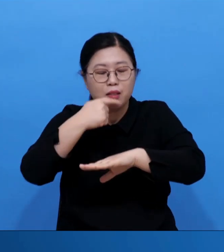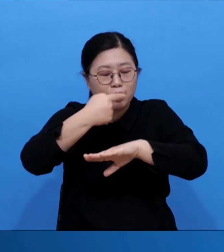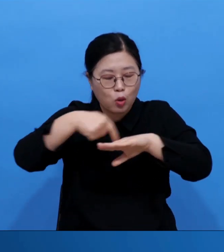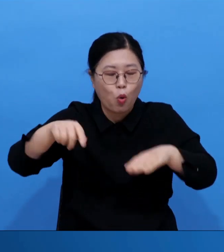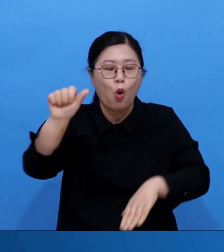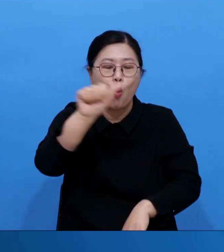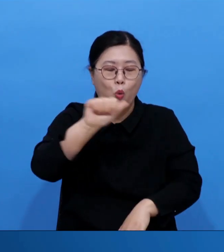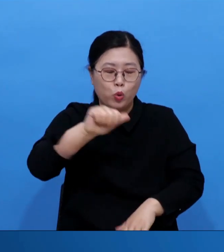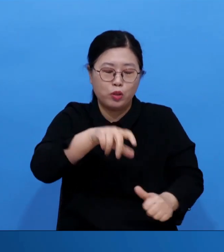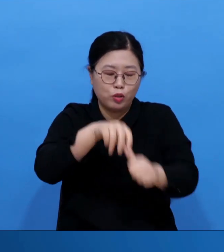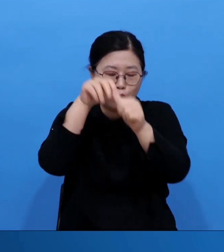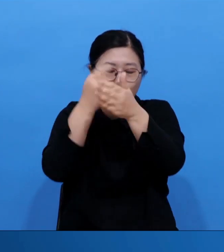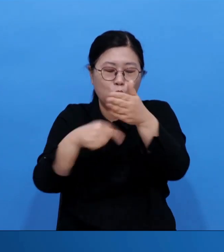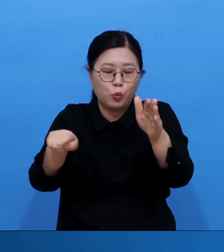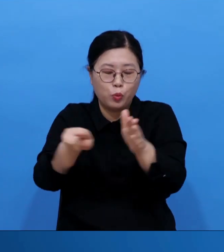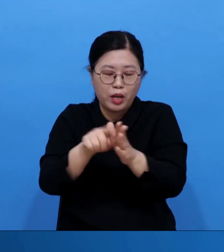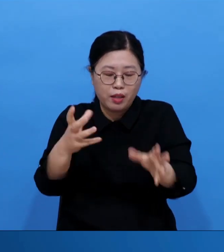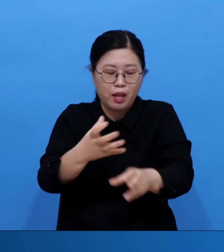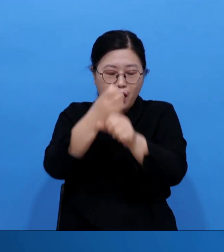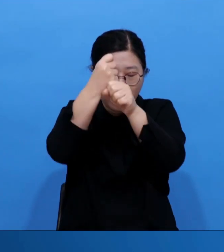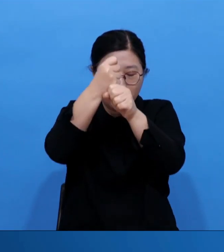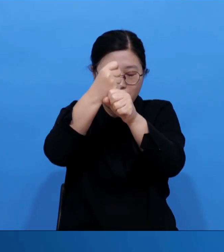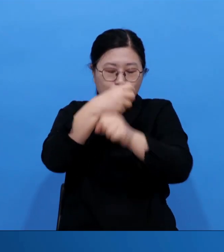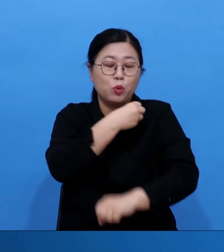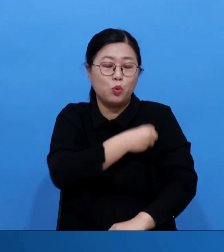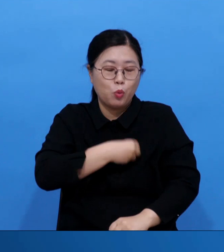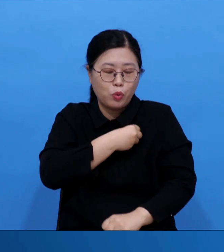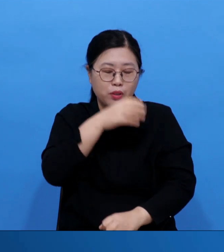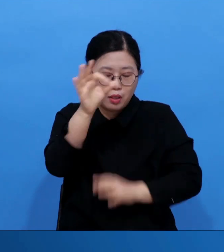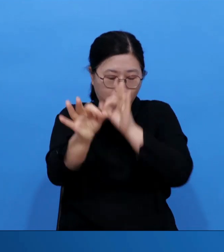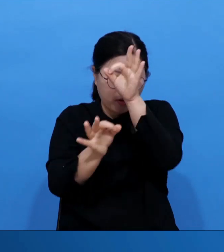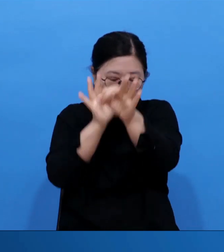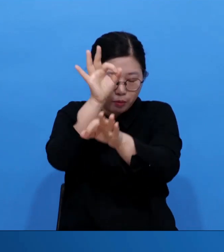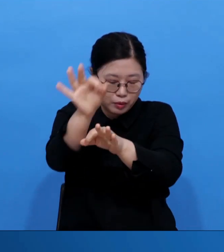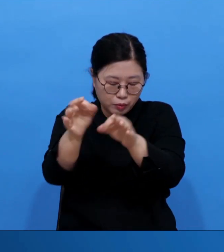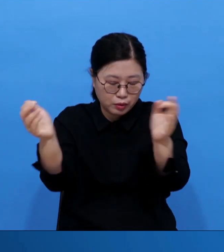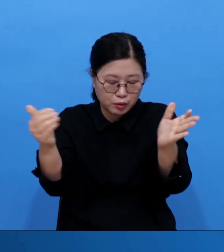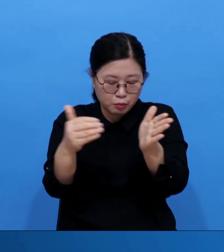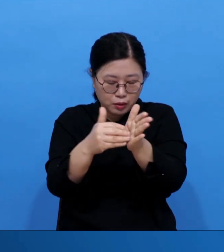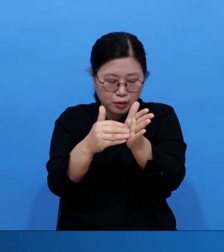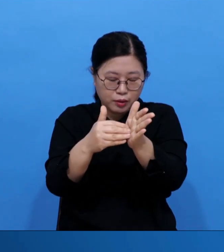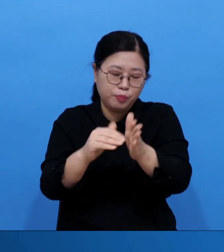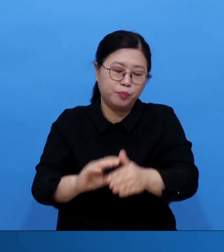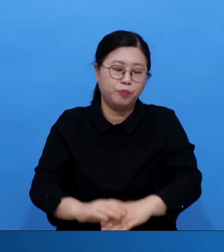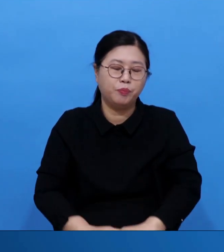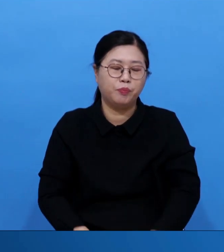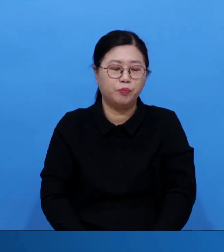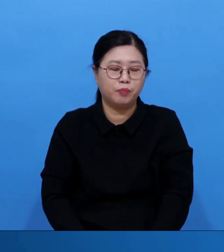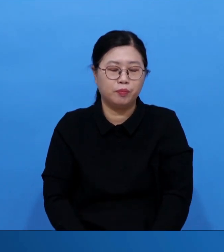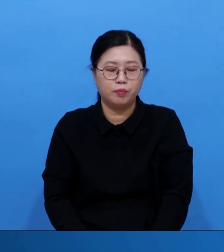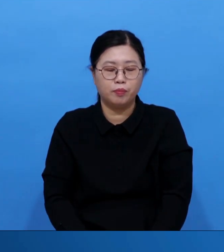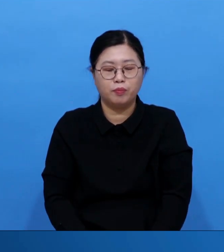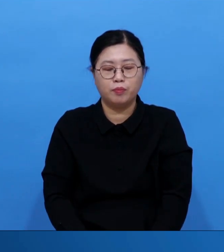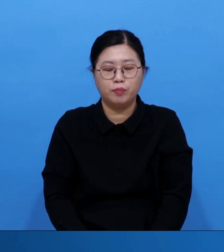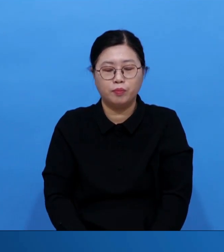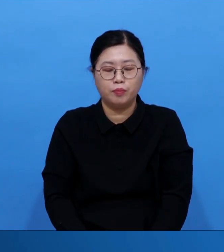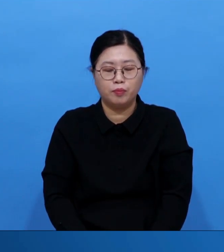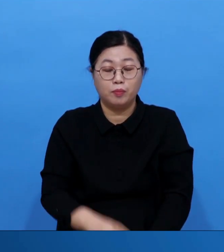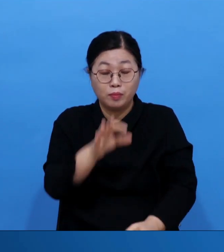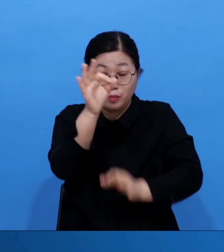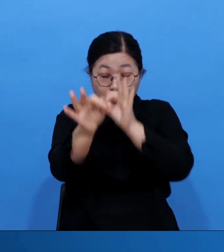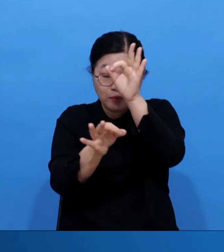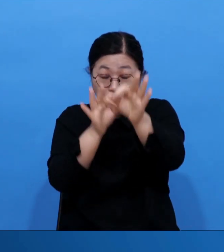시간에 교환님을 드렸습니다. At this time, our core workers have given their precious offering to really embrace the world and save the 23rd nation and 5,000 people groups. 드린